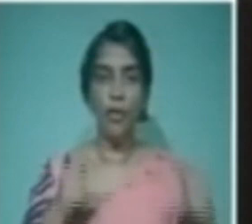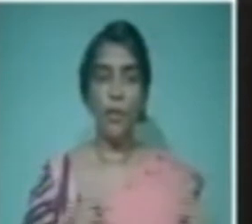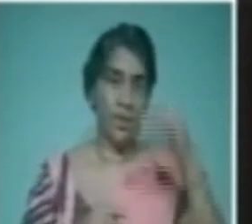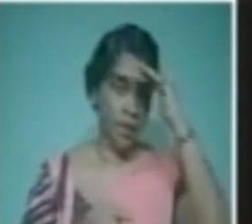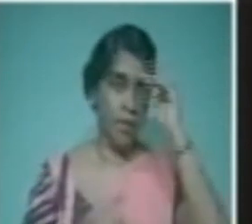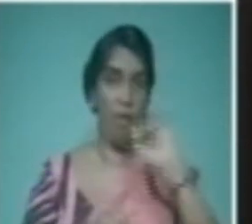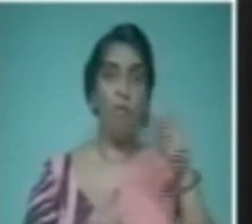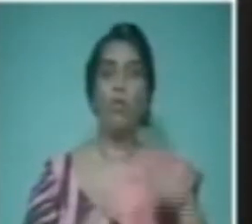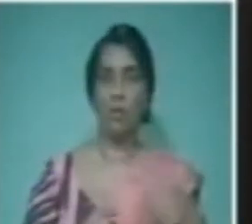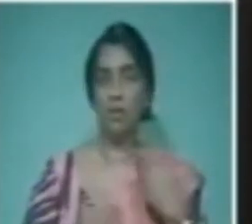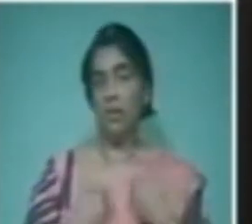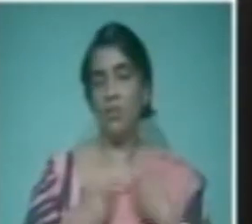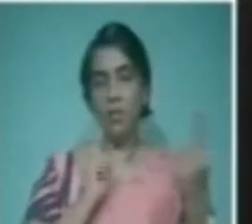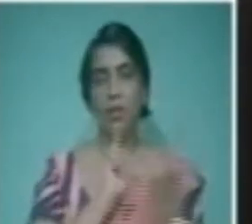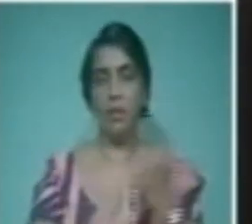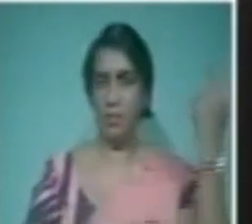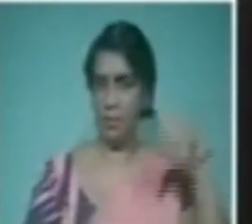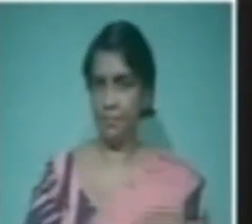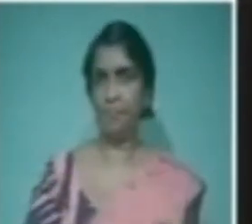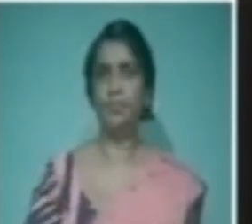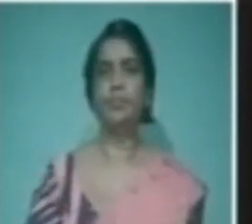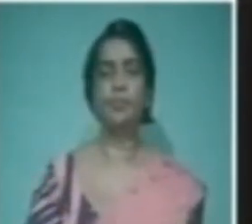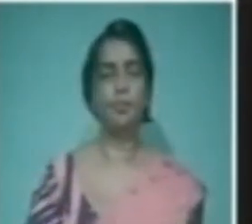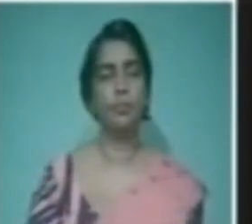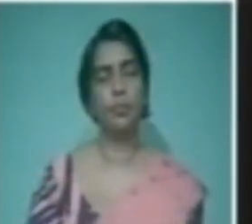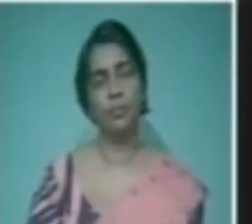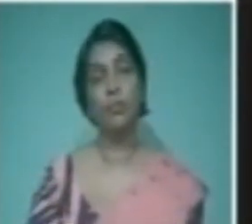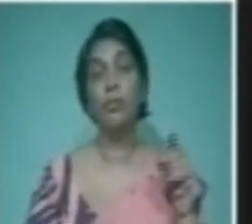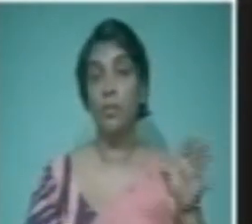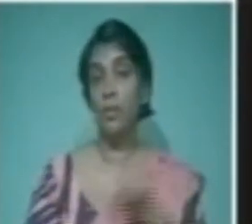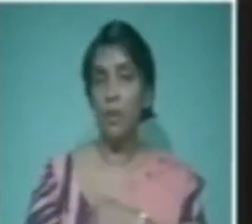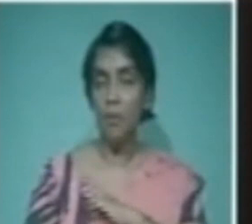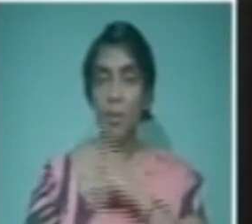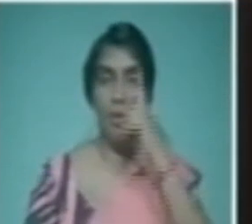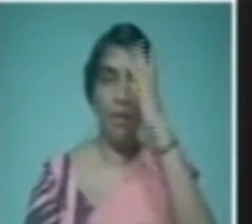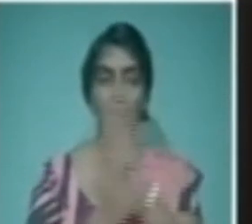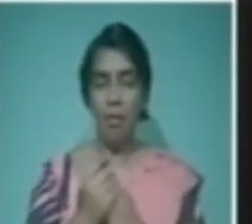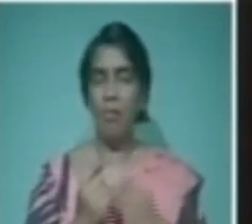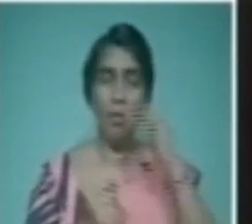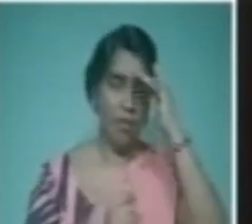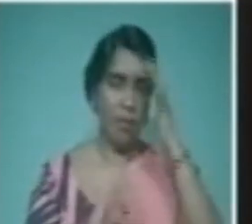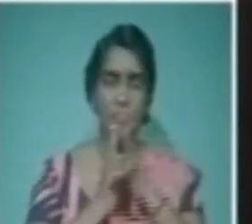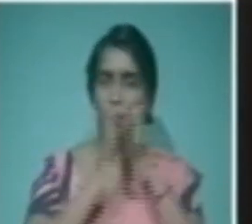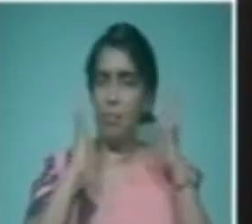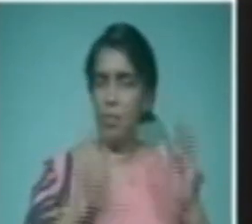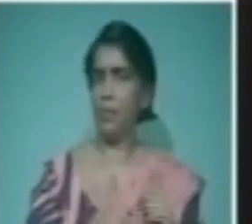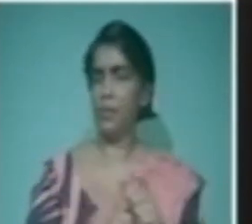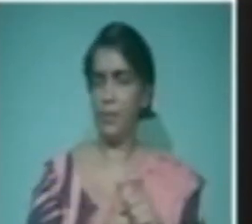ale apiva hamu anata peminia. Unuhan saya lah bohuma dalilas prakasha